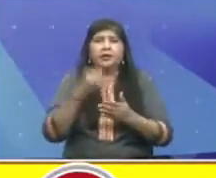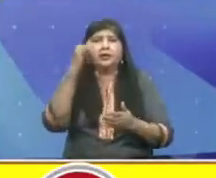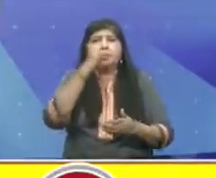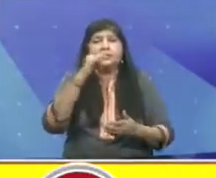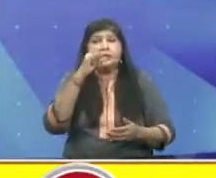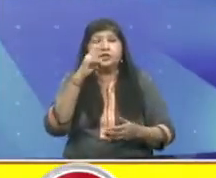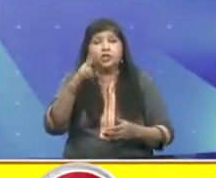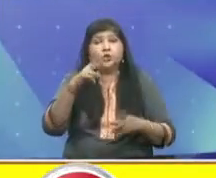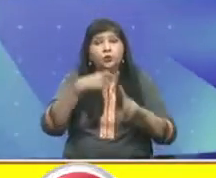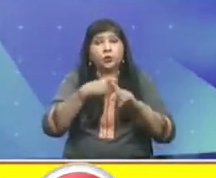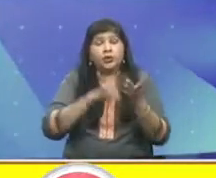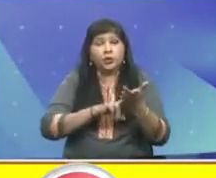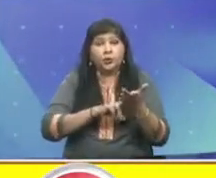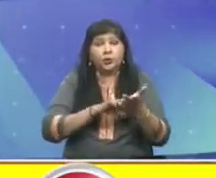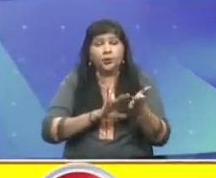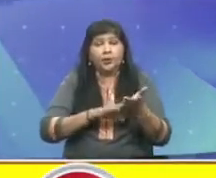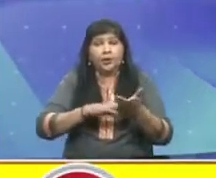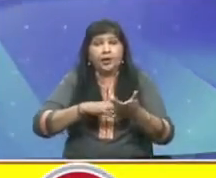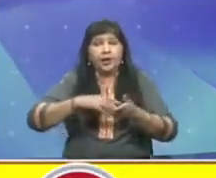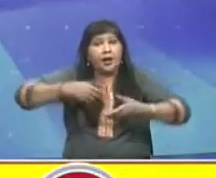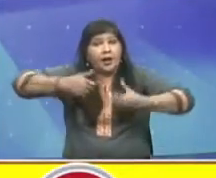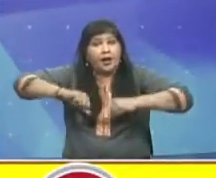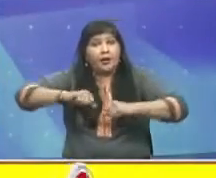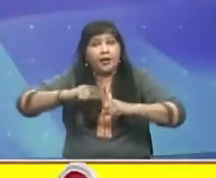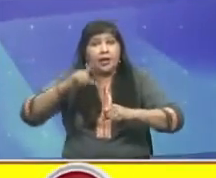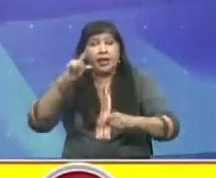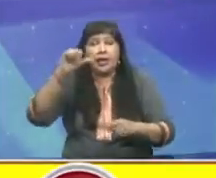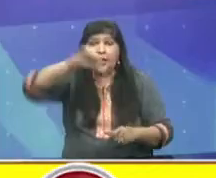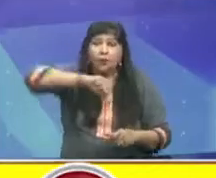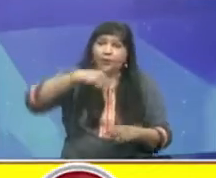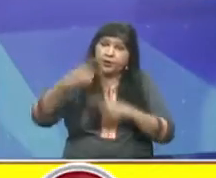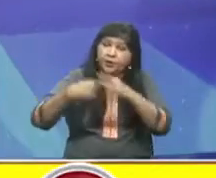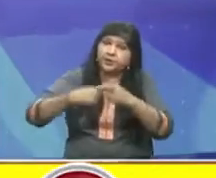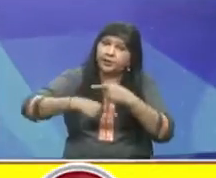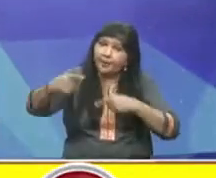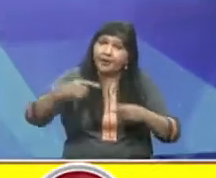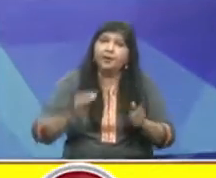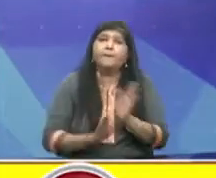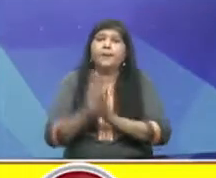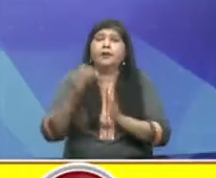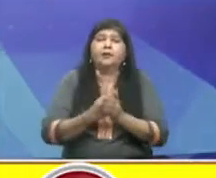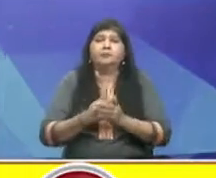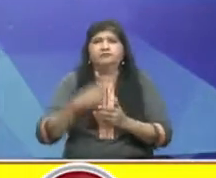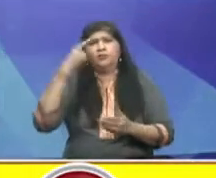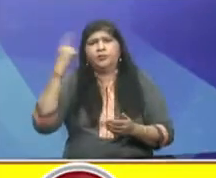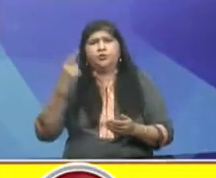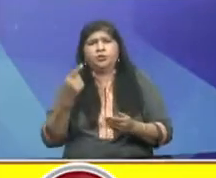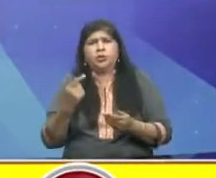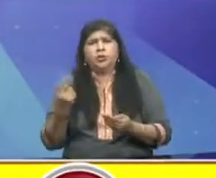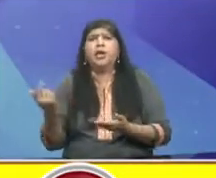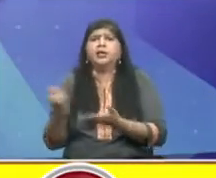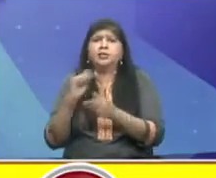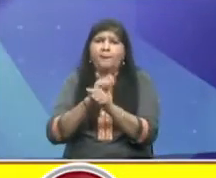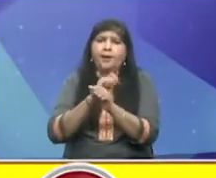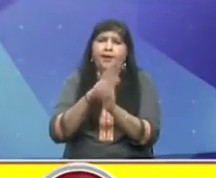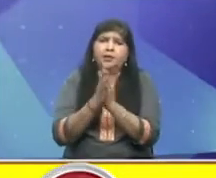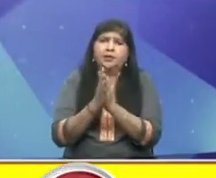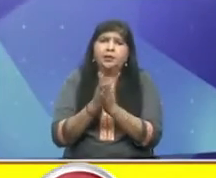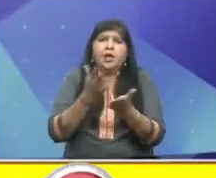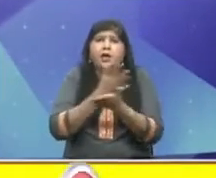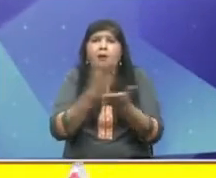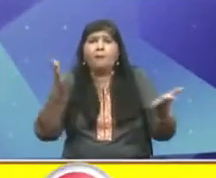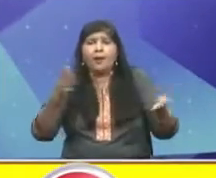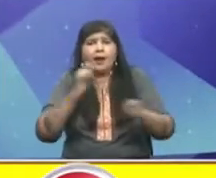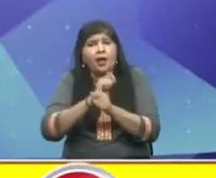62 किलोमीटर पर लीटर तक माइलेज बढ़ा दिया था। तो वहां से मुझे ये प्रेरणा मिली कि कुछ ऐसा चीज बनाएं जो मास प्रोडक्शन